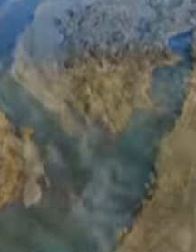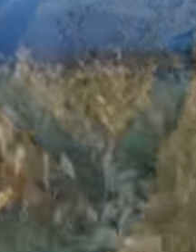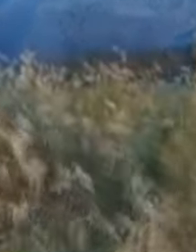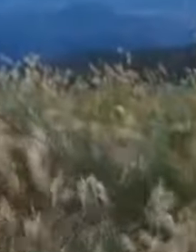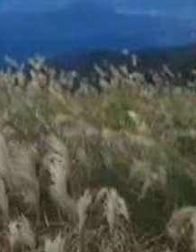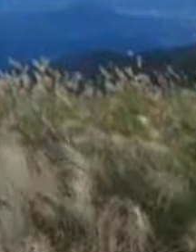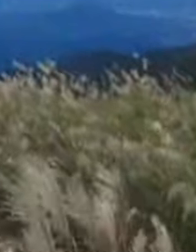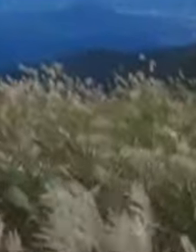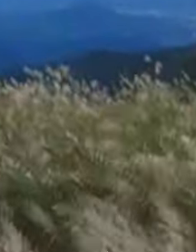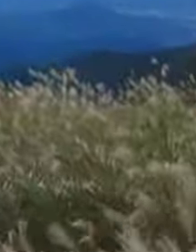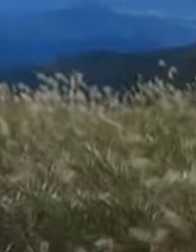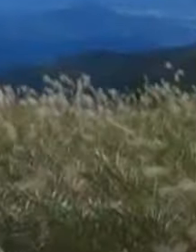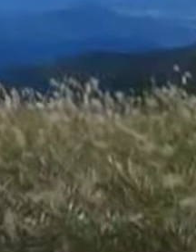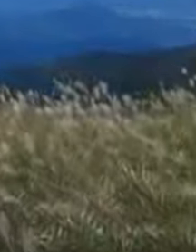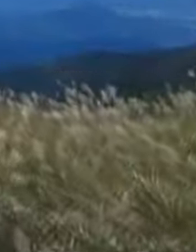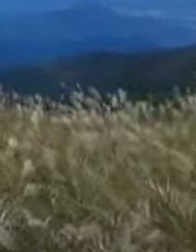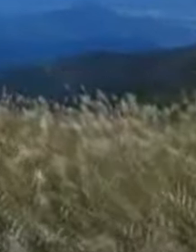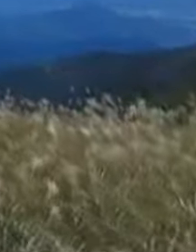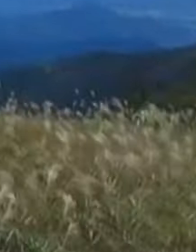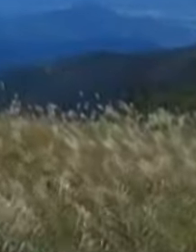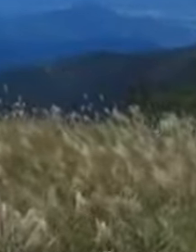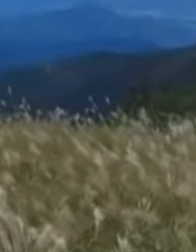里す